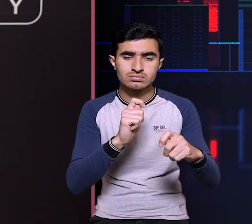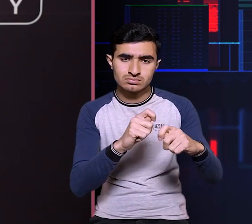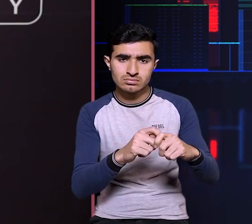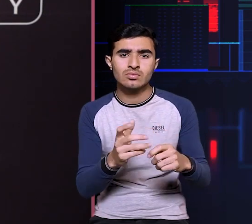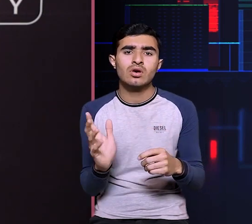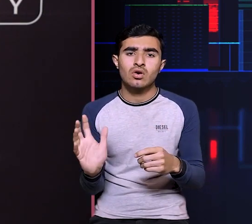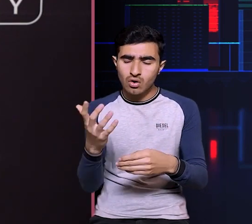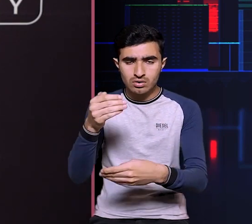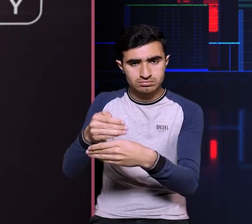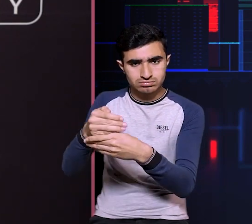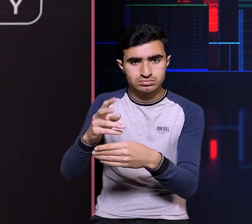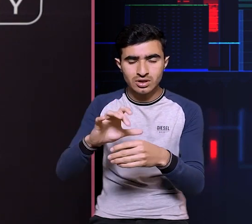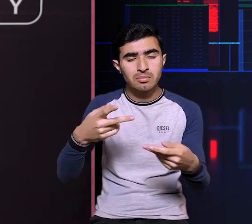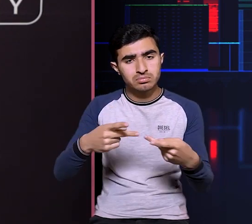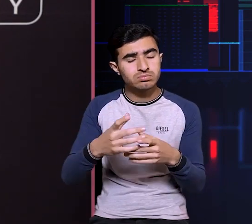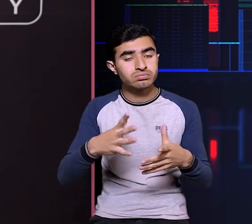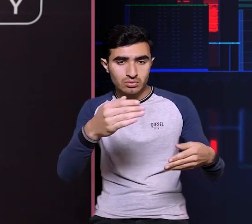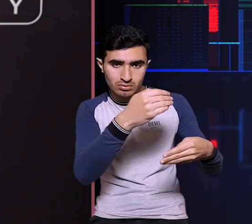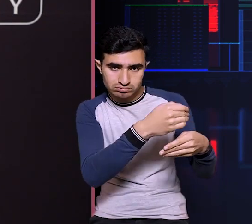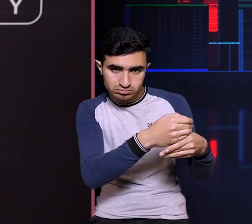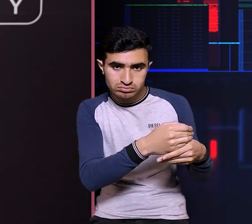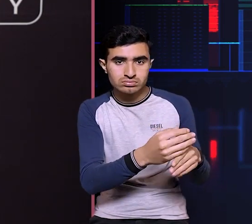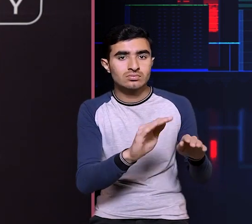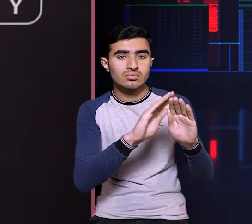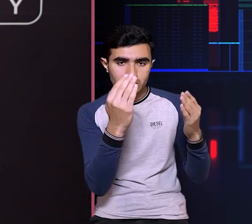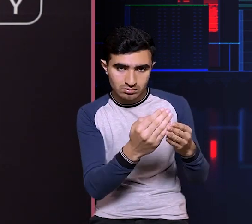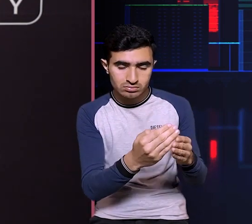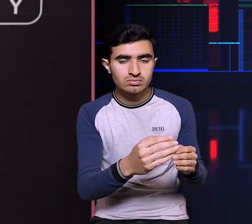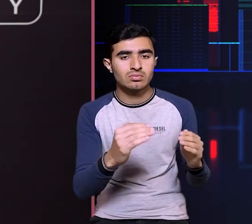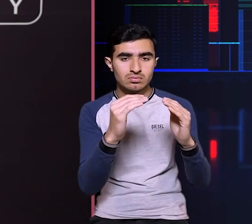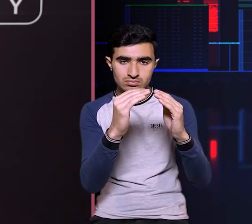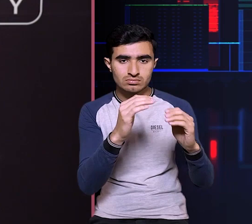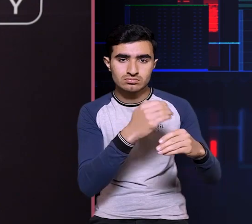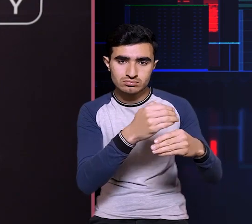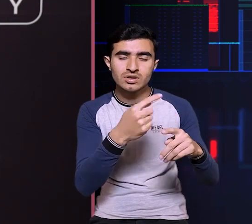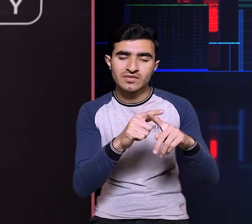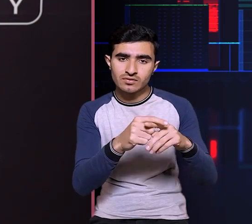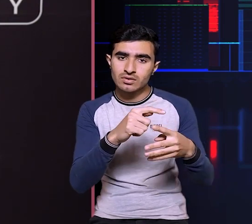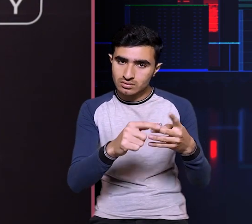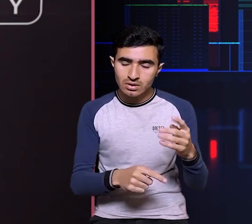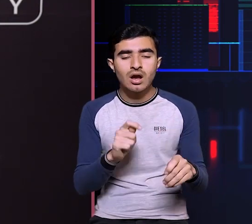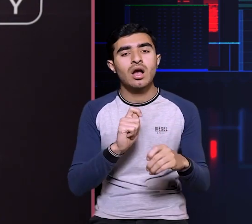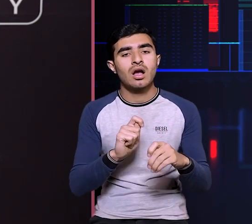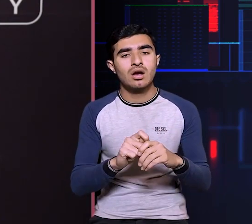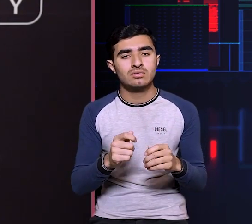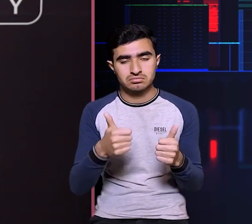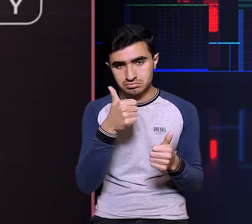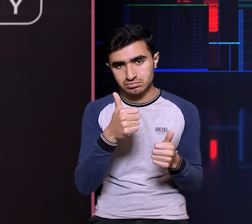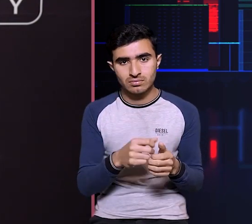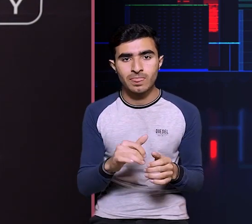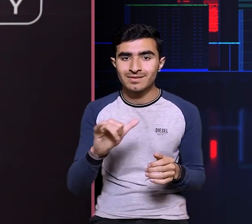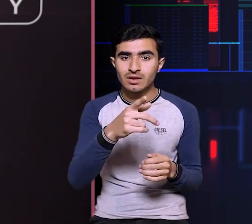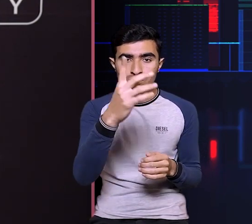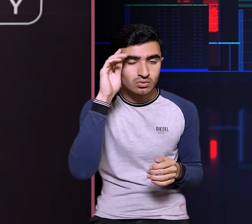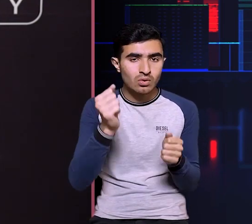बिग बिजनेसेस बट टू रन दैट कॉन्ट्रैक्ट, ये जो ठेके होते हैं, इवन ये जो आप हाईवेज पे मोटरवेज पे